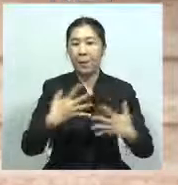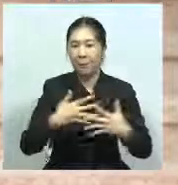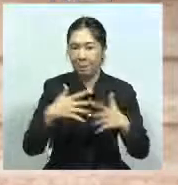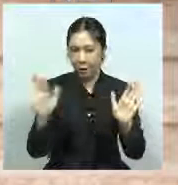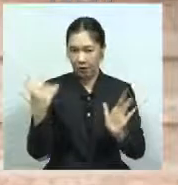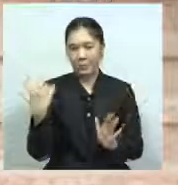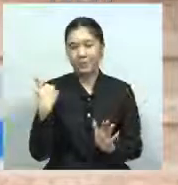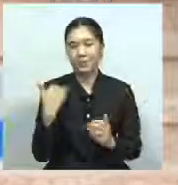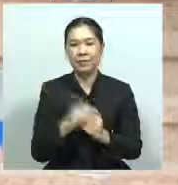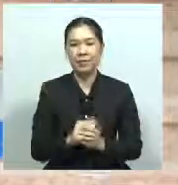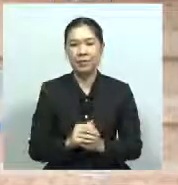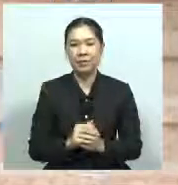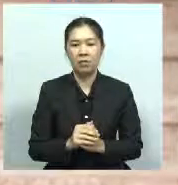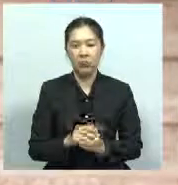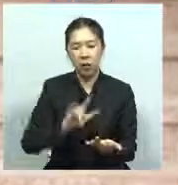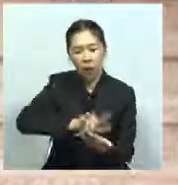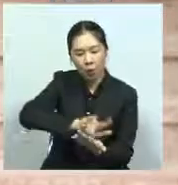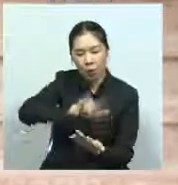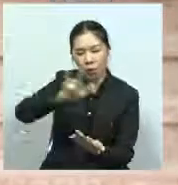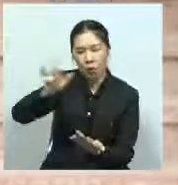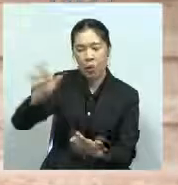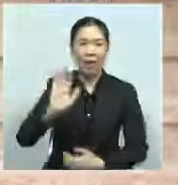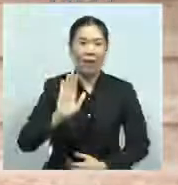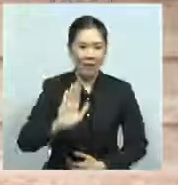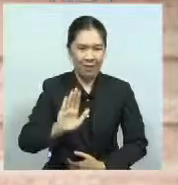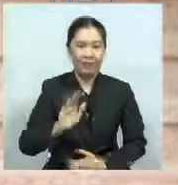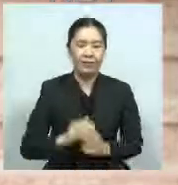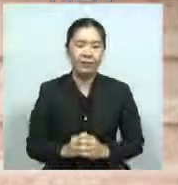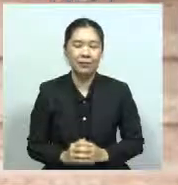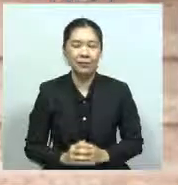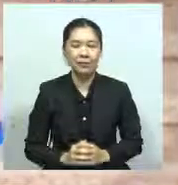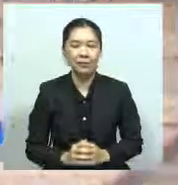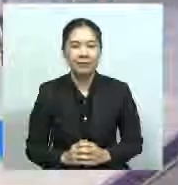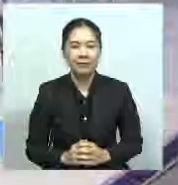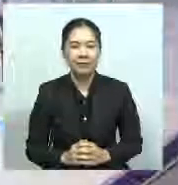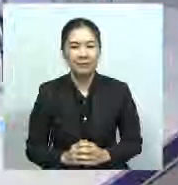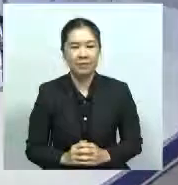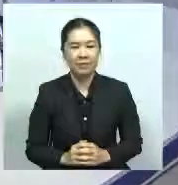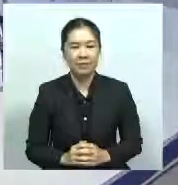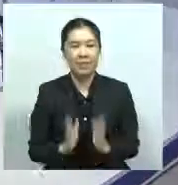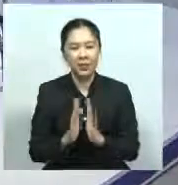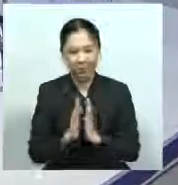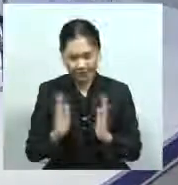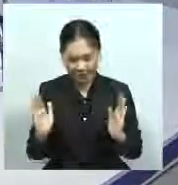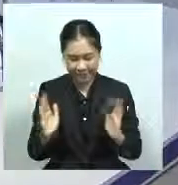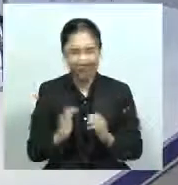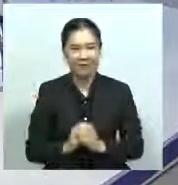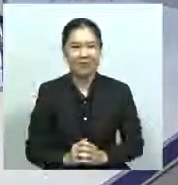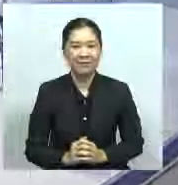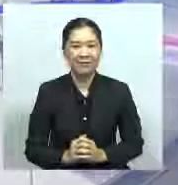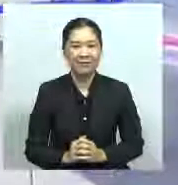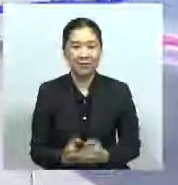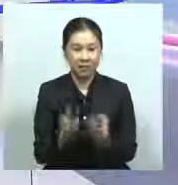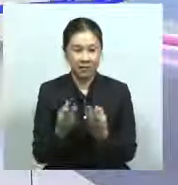ดยมีเงื่อนไขห้ามออกนอกประเทศเว้นแต่ได้รับอนุญาต ครับขอบคุณคุณสุภัทรานะครับนี่เ